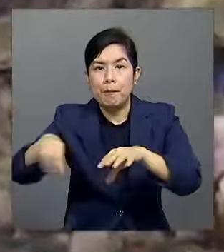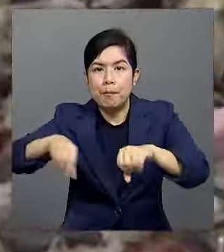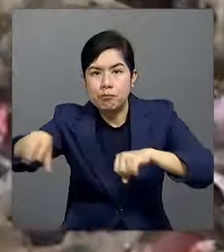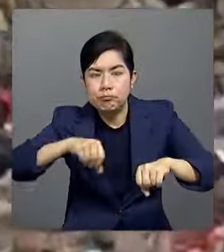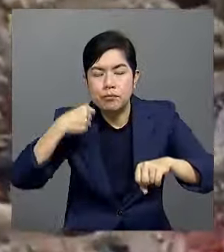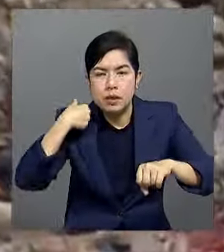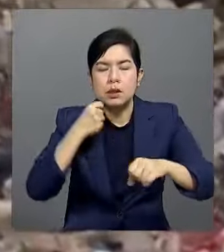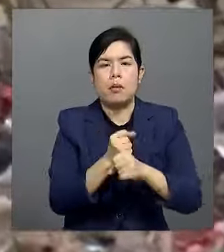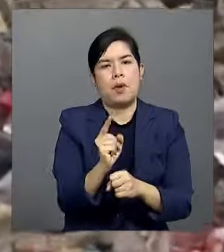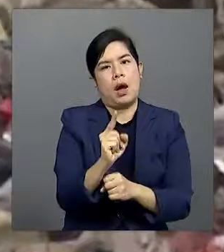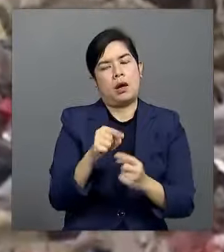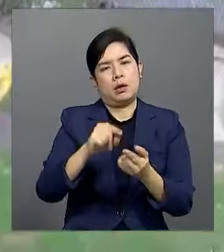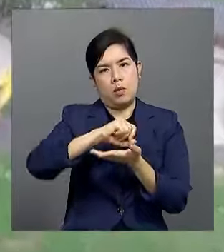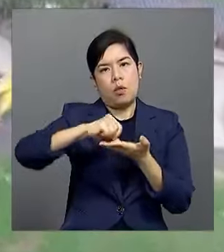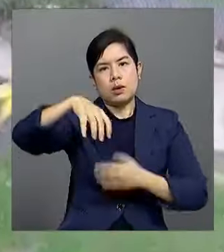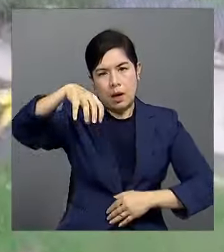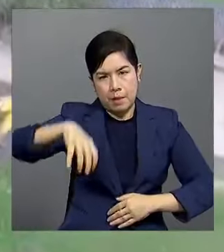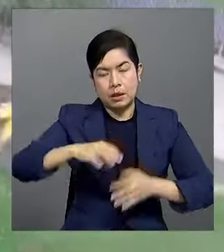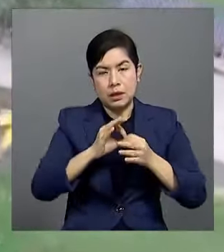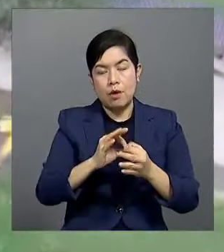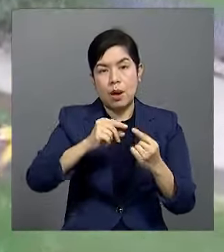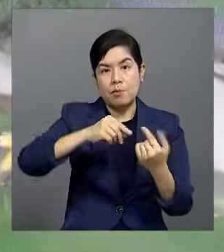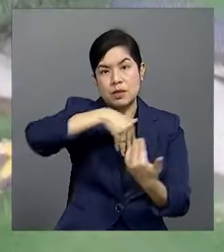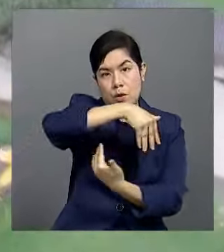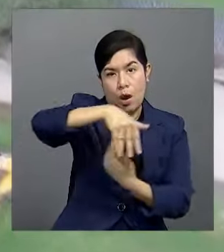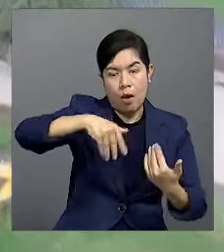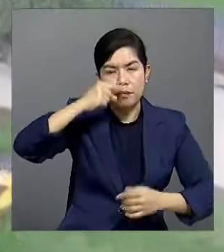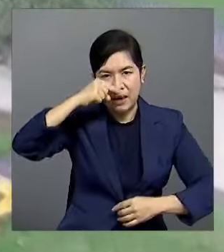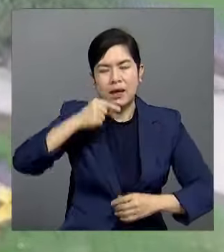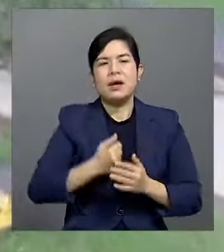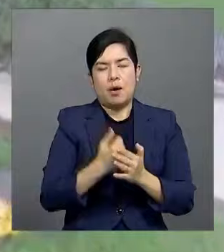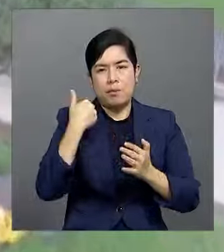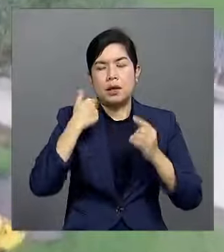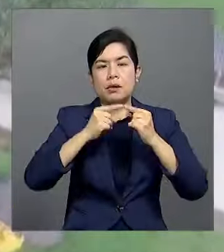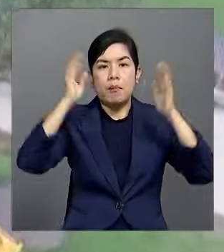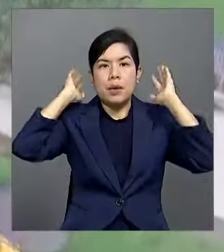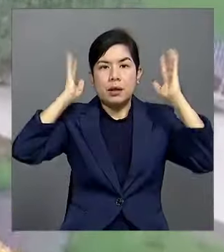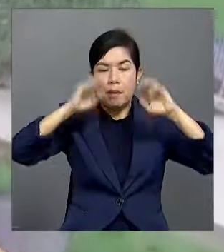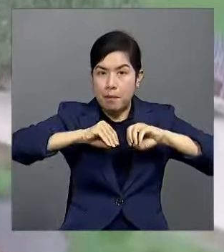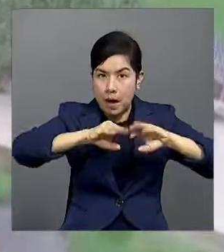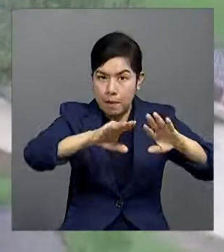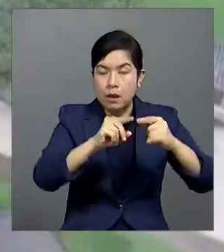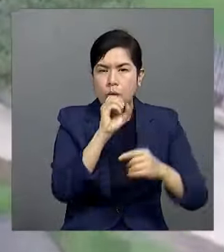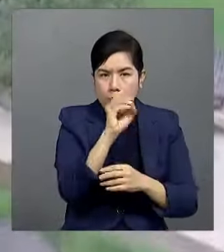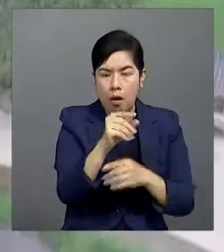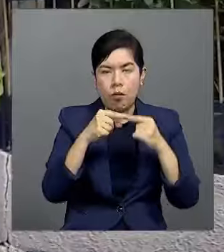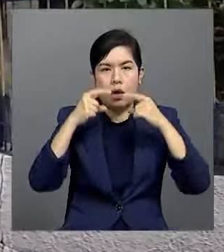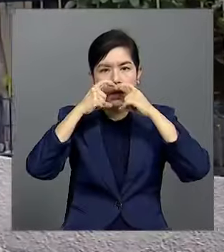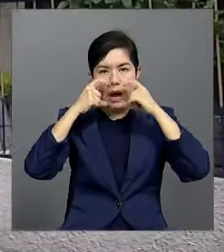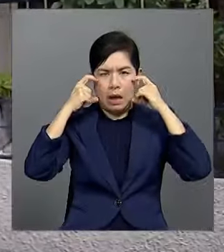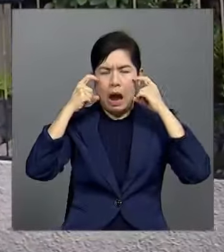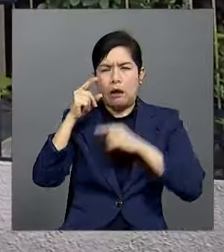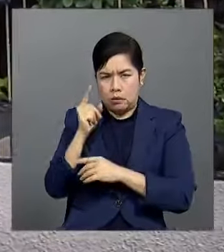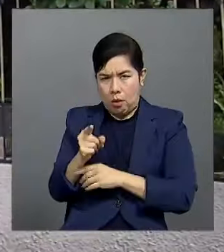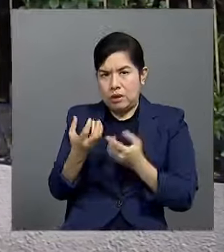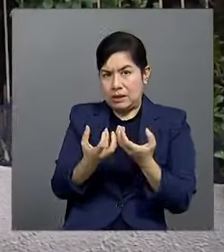ช่วงที่มีปัญหานะครับว่าอย่าไปทิ้งรวมกับขยะทั่วไปนะต้องแยกทิ้งต่างหากนะครับในส่วนของ